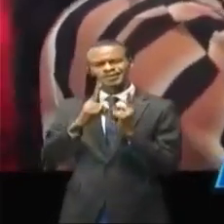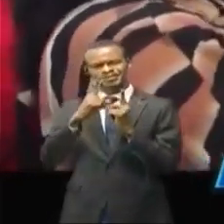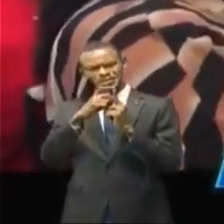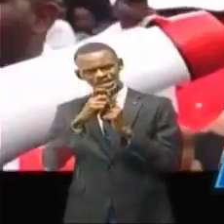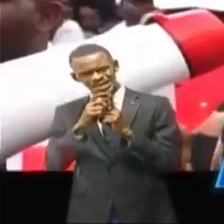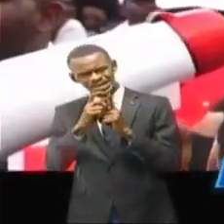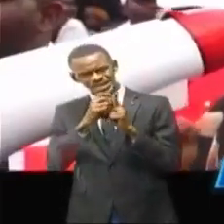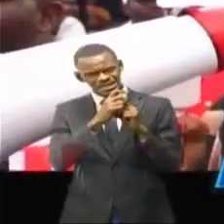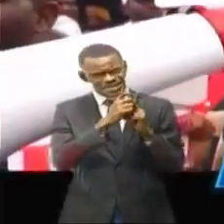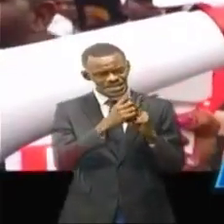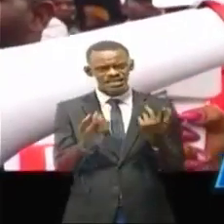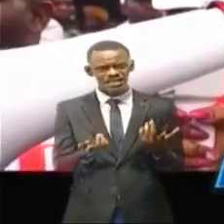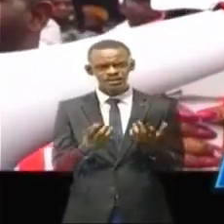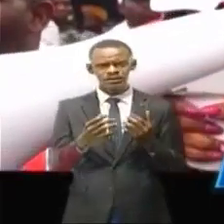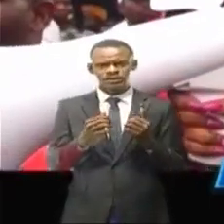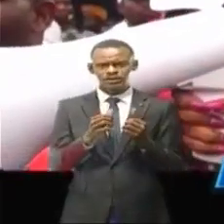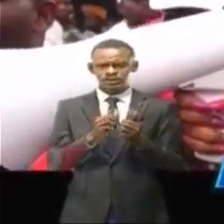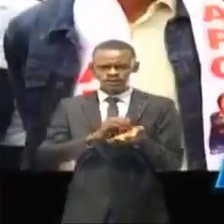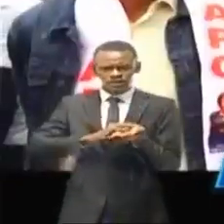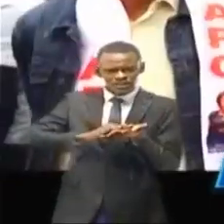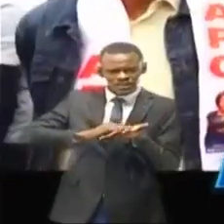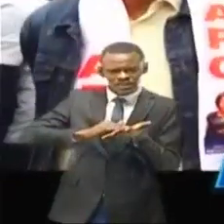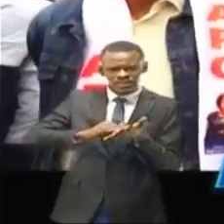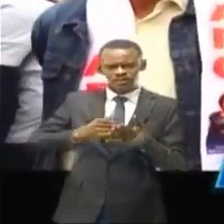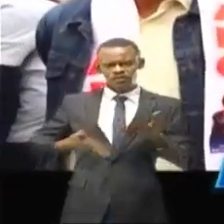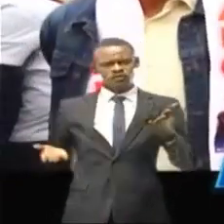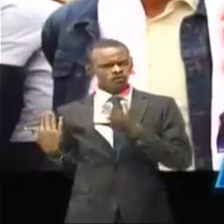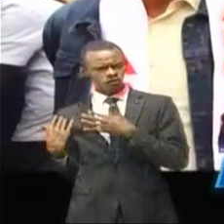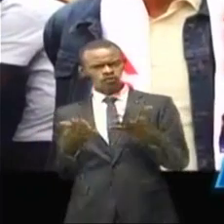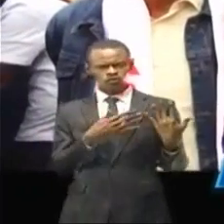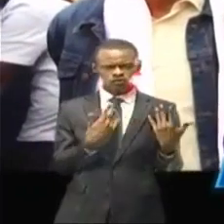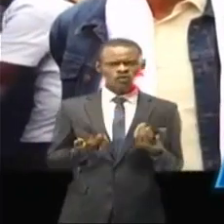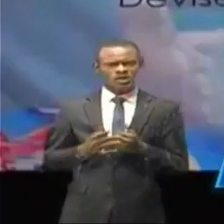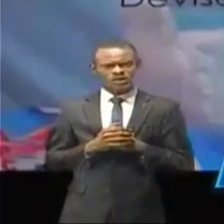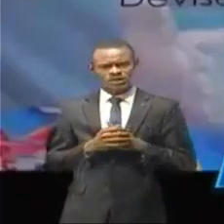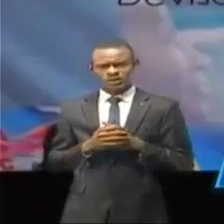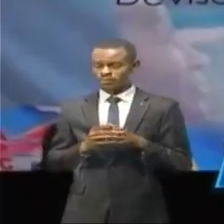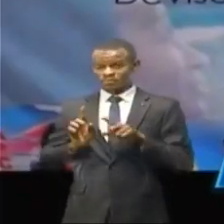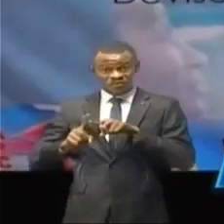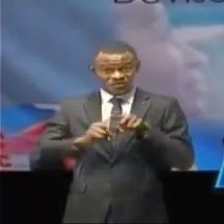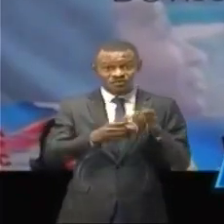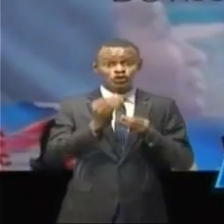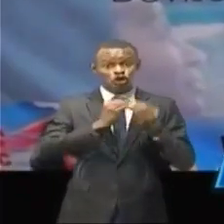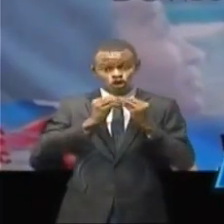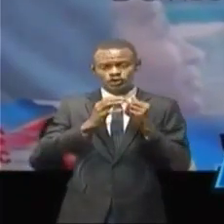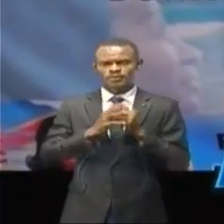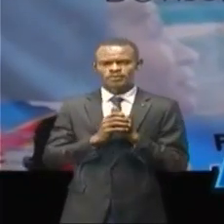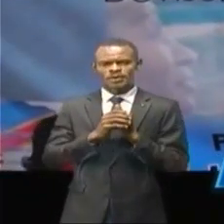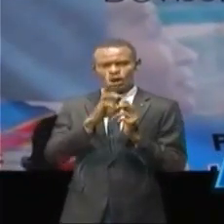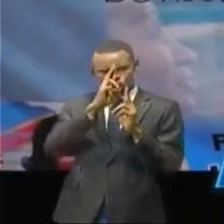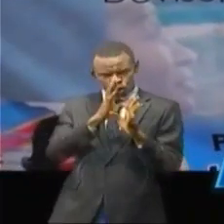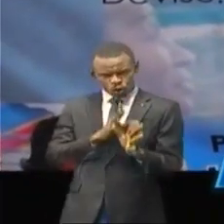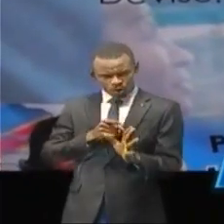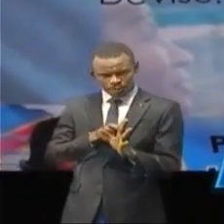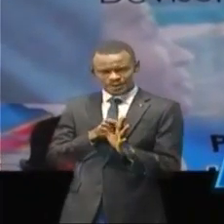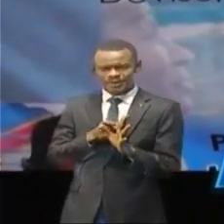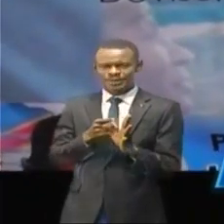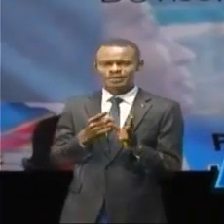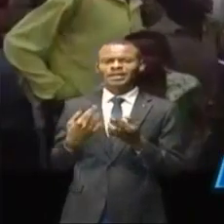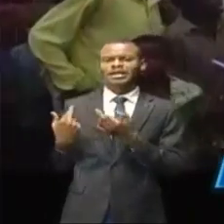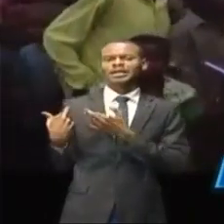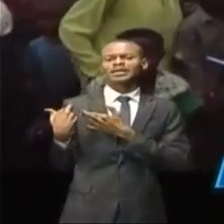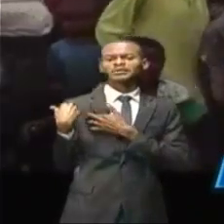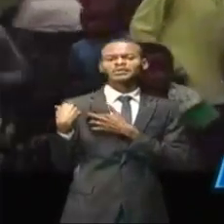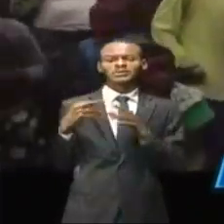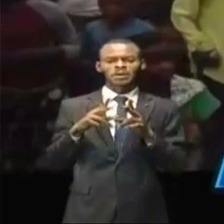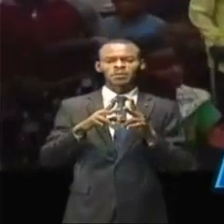citer que cela. L'autorité morale du parti politique Alliance pour le progrès du Congo, APC en sigle, et dont la devise est « Liberté, solidarité et le progrès